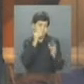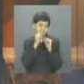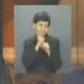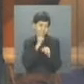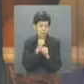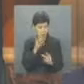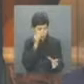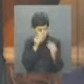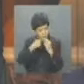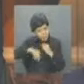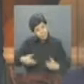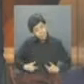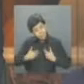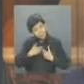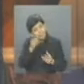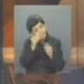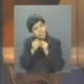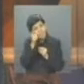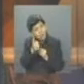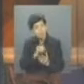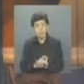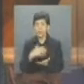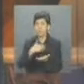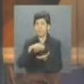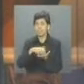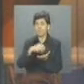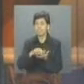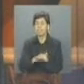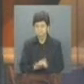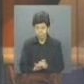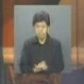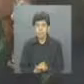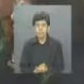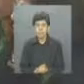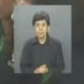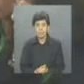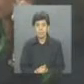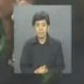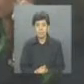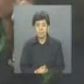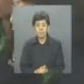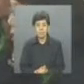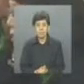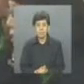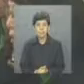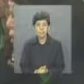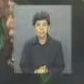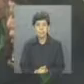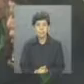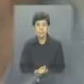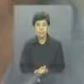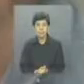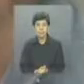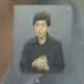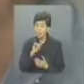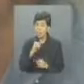ช้ในชีวิตประจำวันได้ติดตามจากรายงานของคุณจุฑาพรกันหาค่ะ เมื่อสายหยุดพรุนสวัสดิ์เจ้า